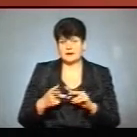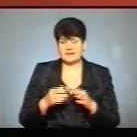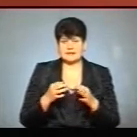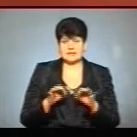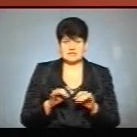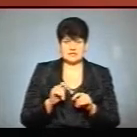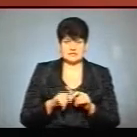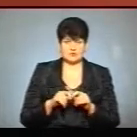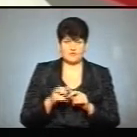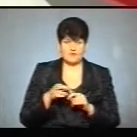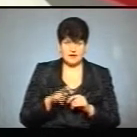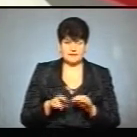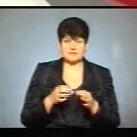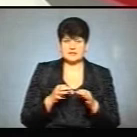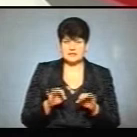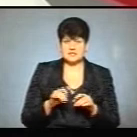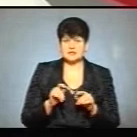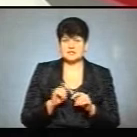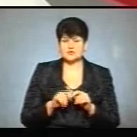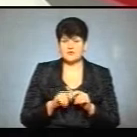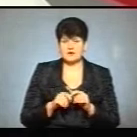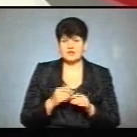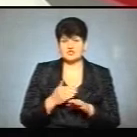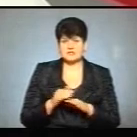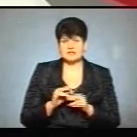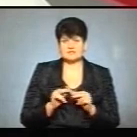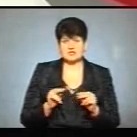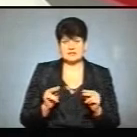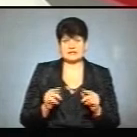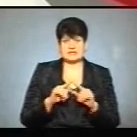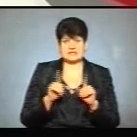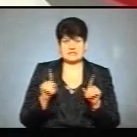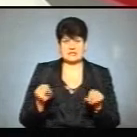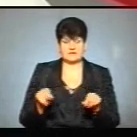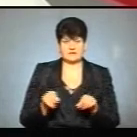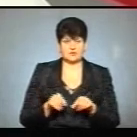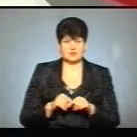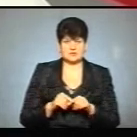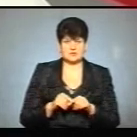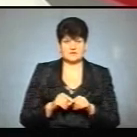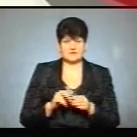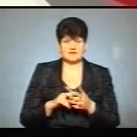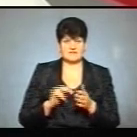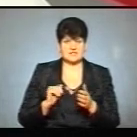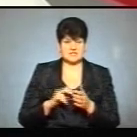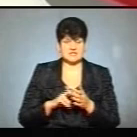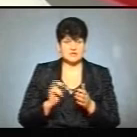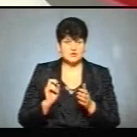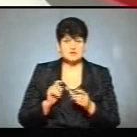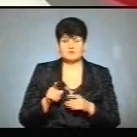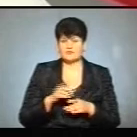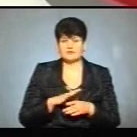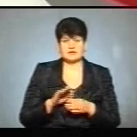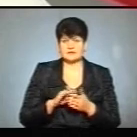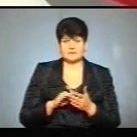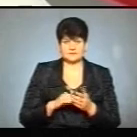тестування. Під час незалежного тестування, як ми бачимо, частина вчителів, які сертифікуються, їх відсіють, оскільки вони не складуть